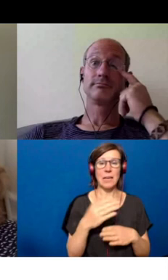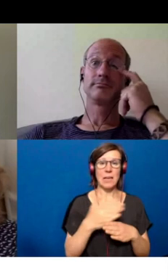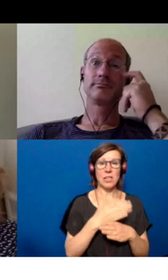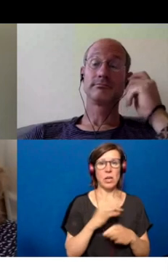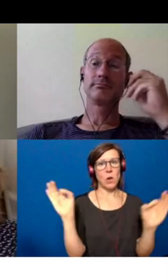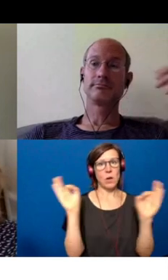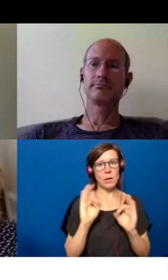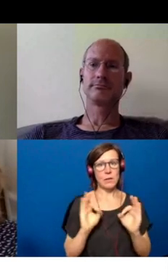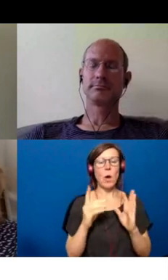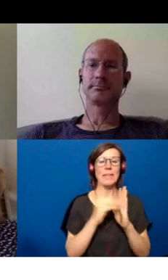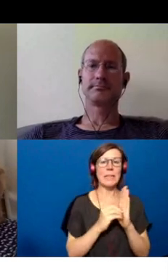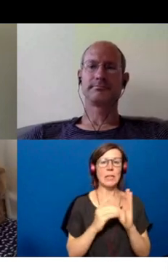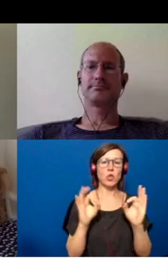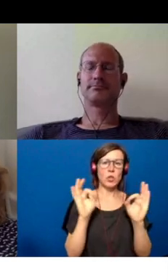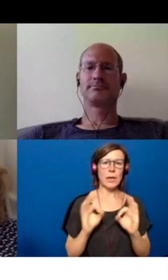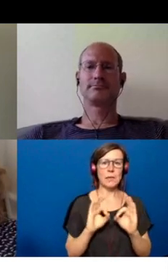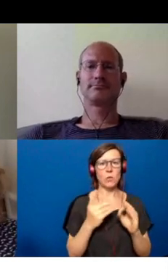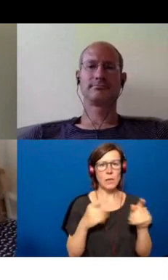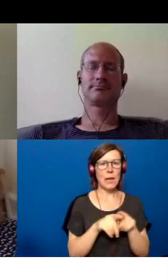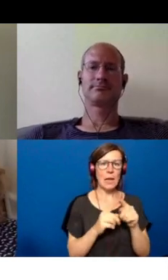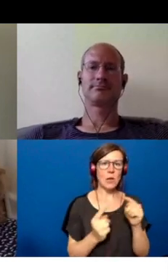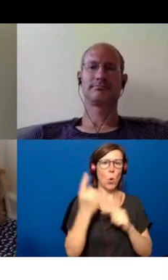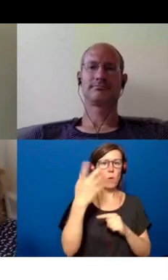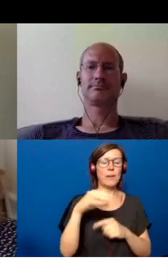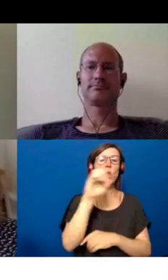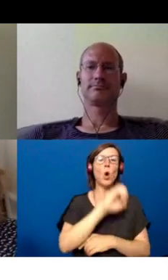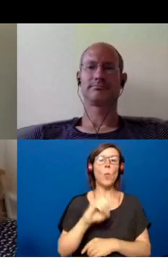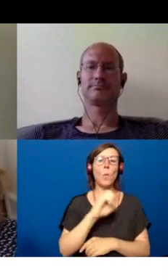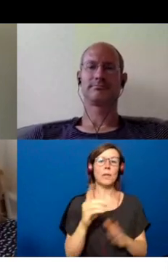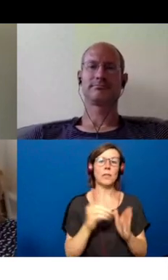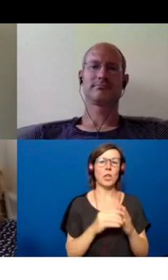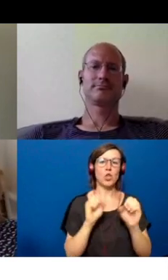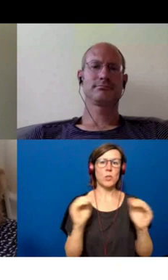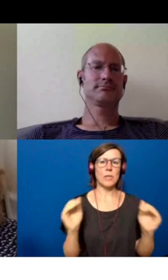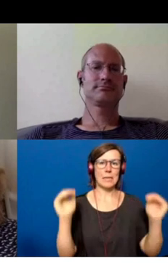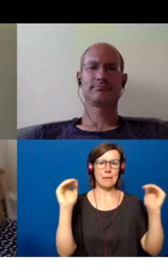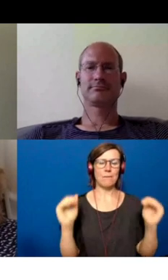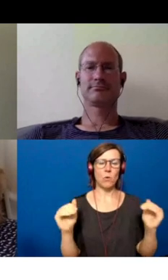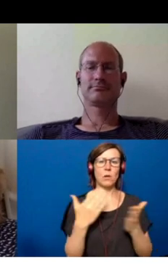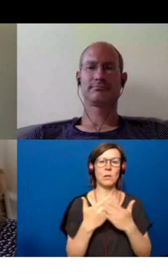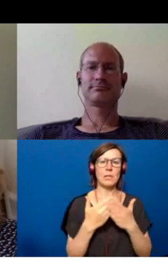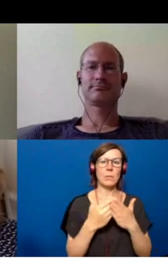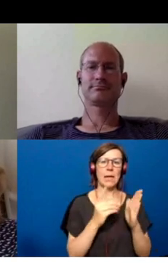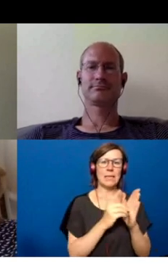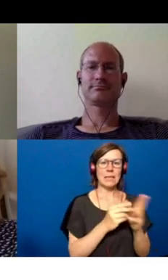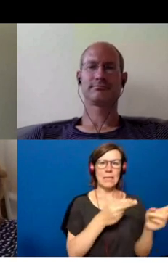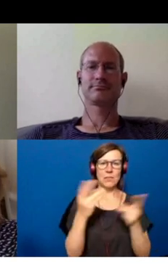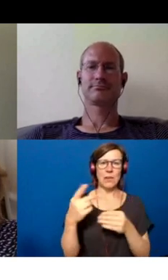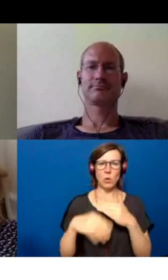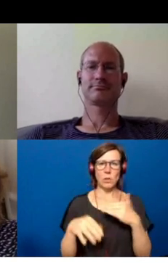europäische Datenschutzniveau und dass dadurch der Datentransfer persönlicher Daten durch Facebook und